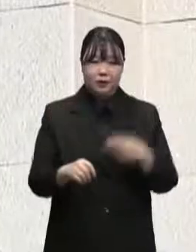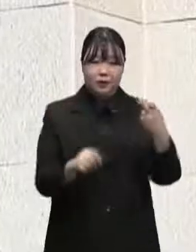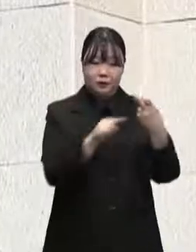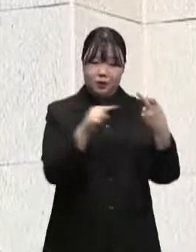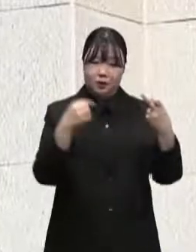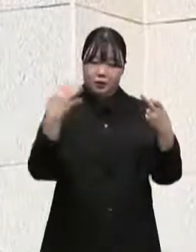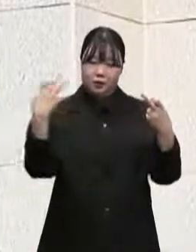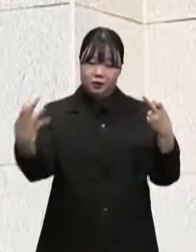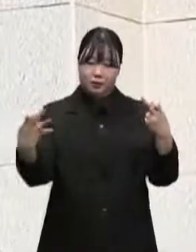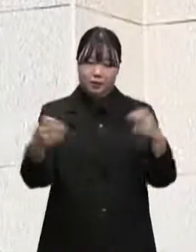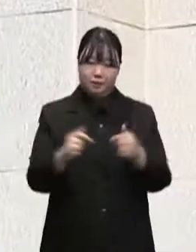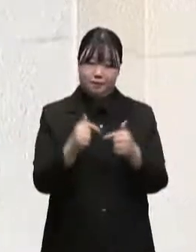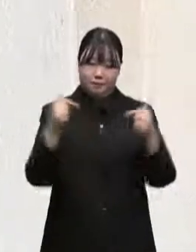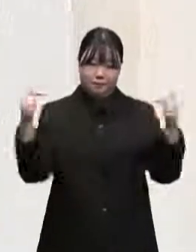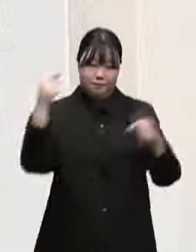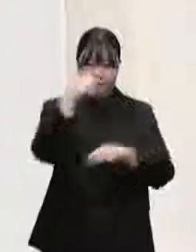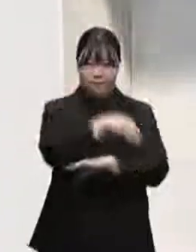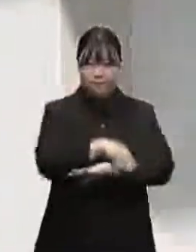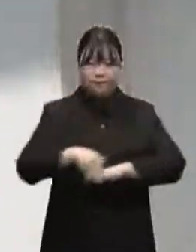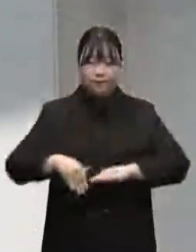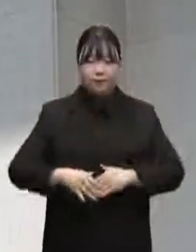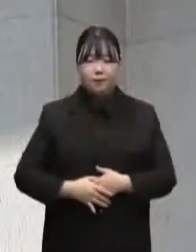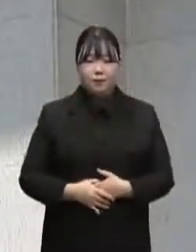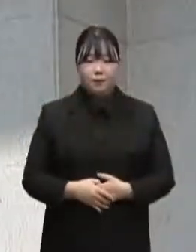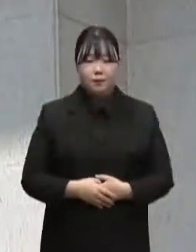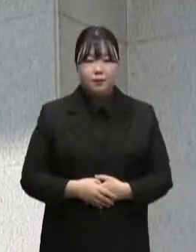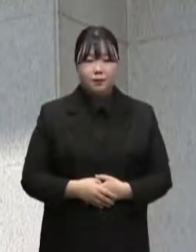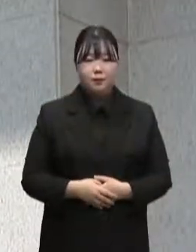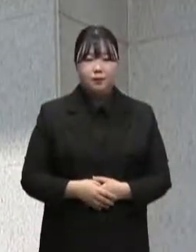14% 까지 높인다는 방침입니다